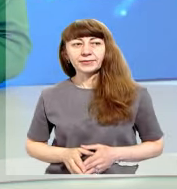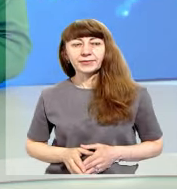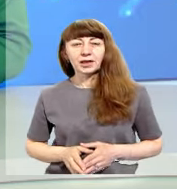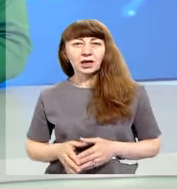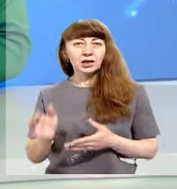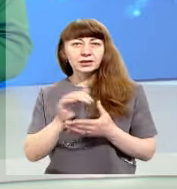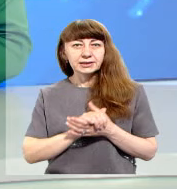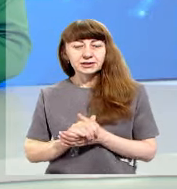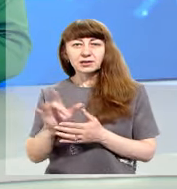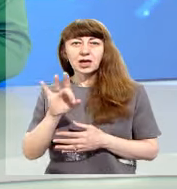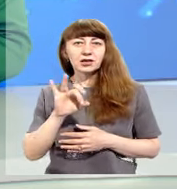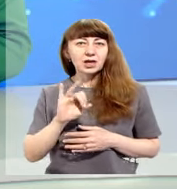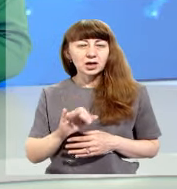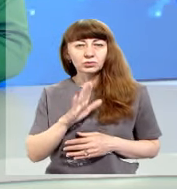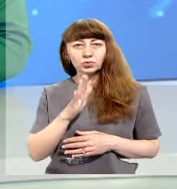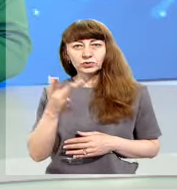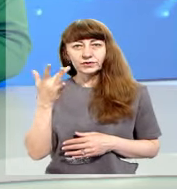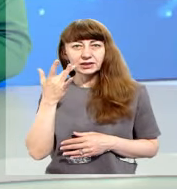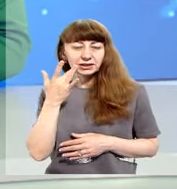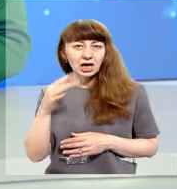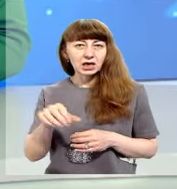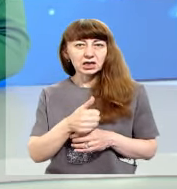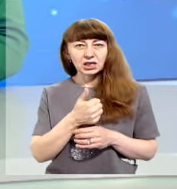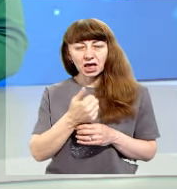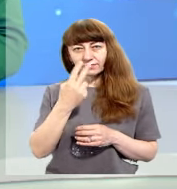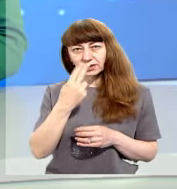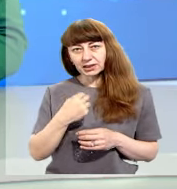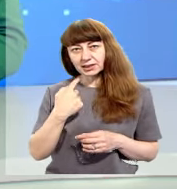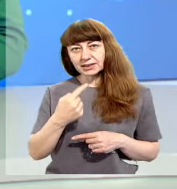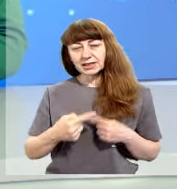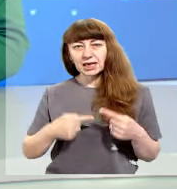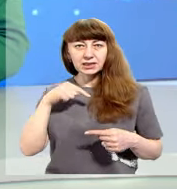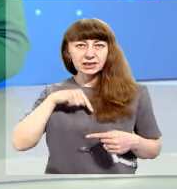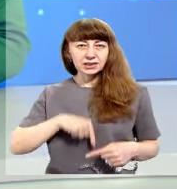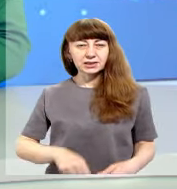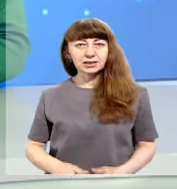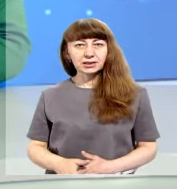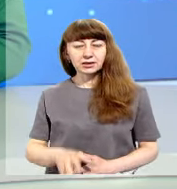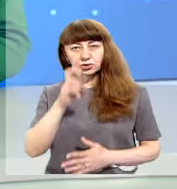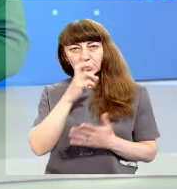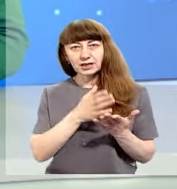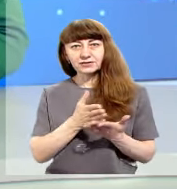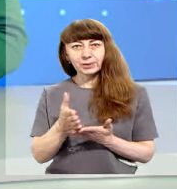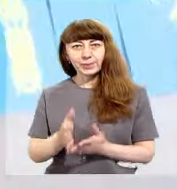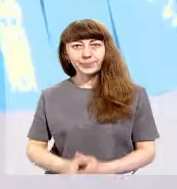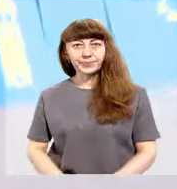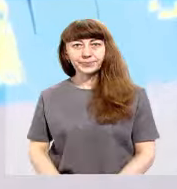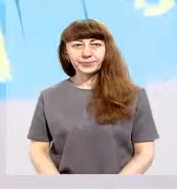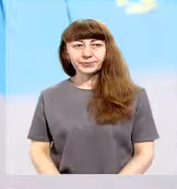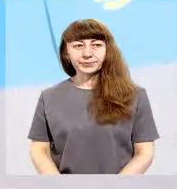всегда были и будут нашими главными ценностями и неизменным ориентиром всей государственной политики, заявил президент.